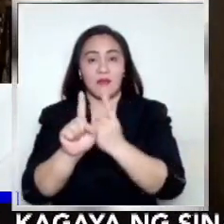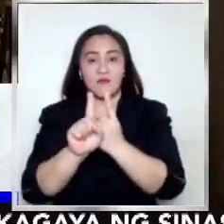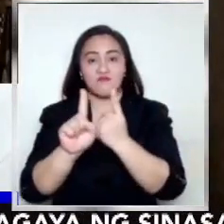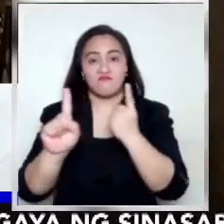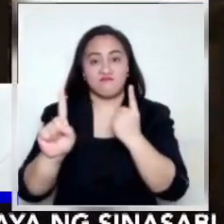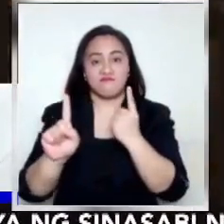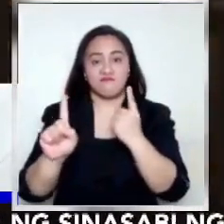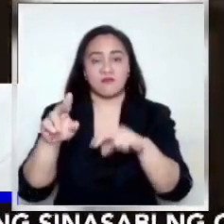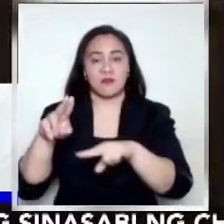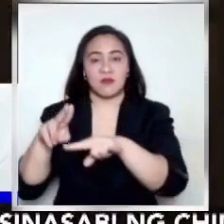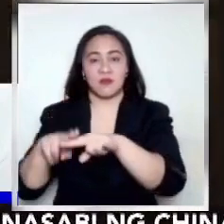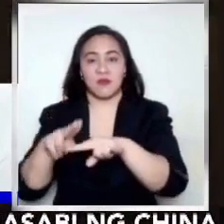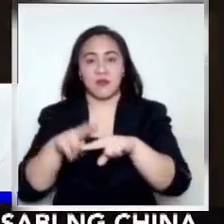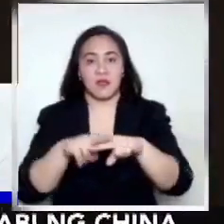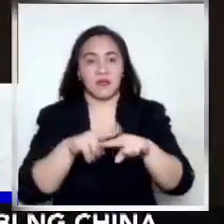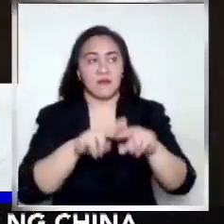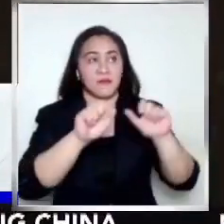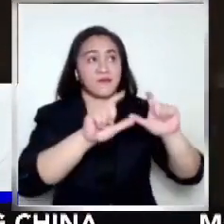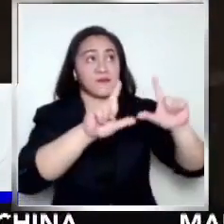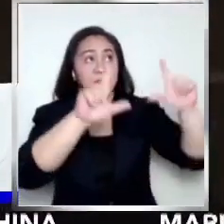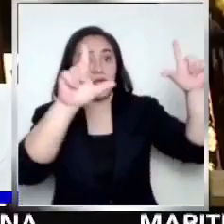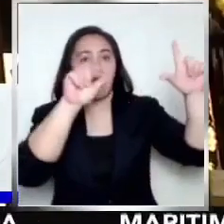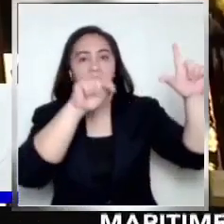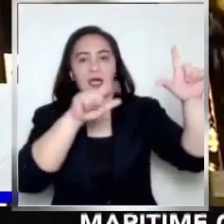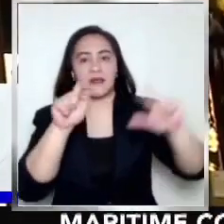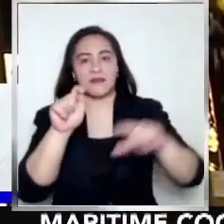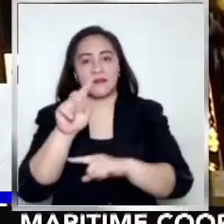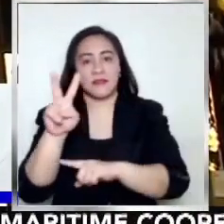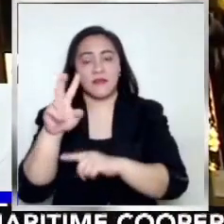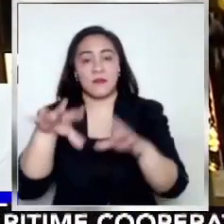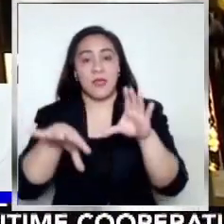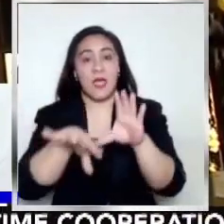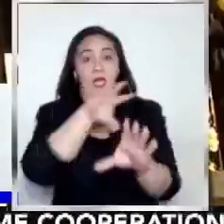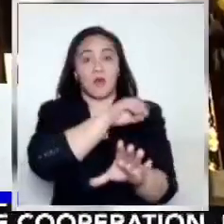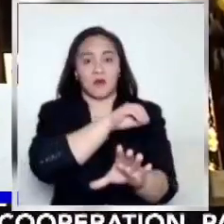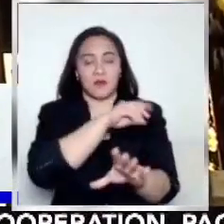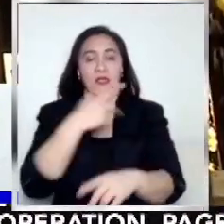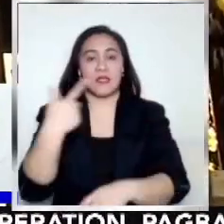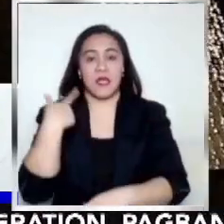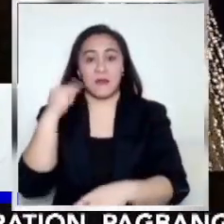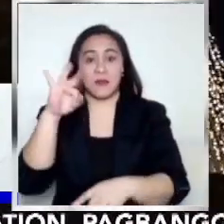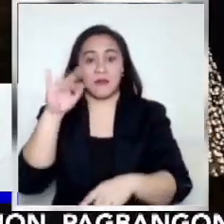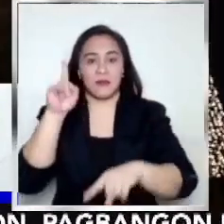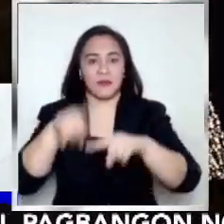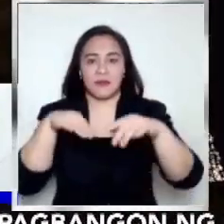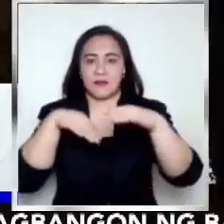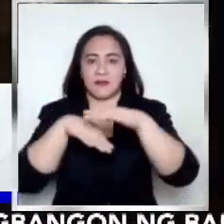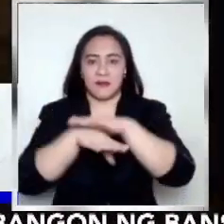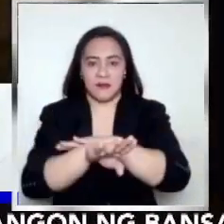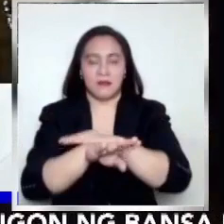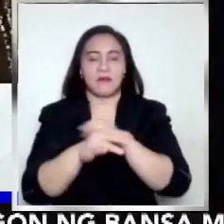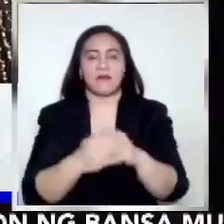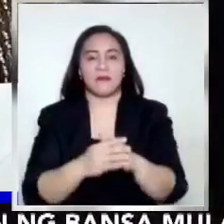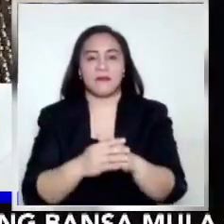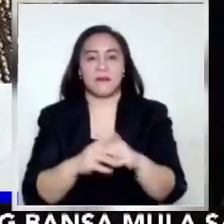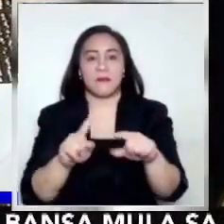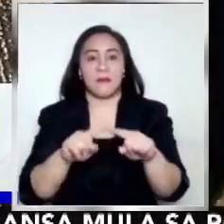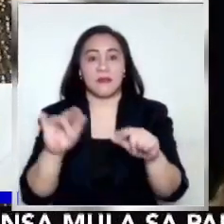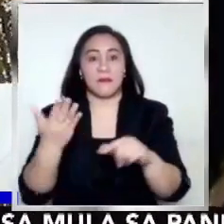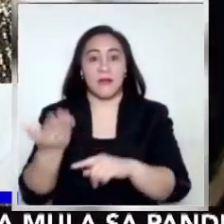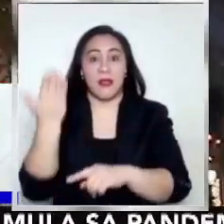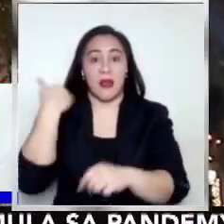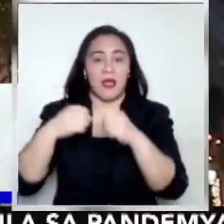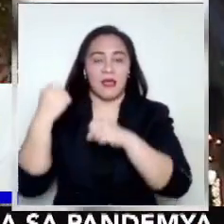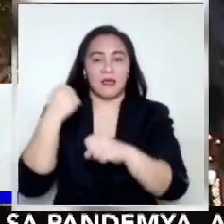LED screen sa labas para sa mga hindi na makakapasok. Kumpara nung isang taon, mas maluwag nang makapagsisimba ng face-to-face ang mga